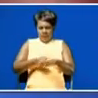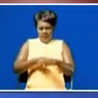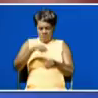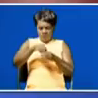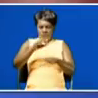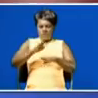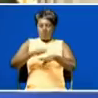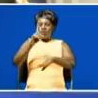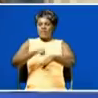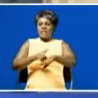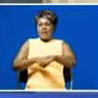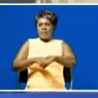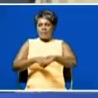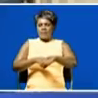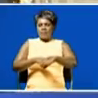ni muafaka.